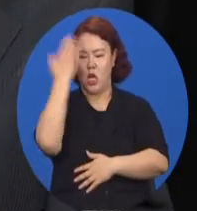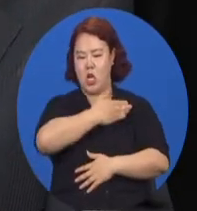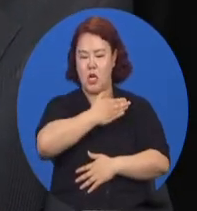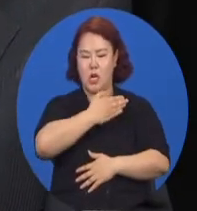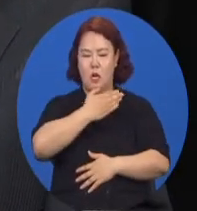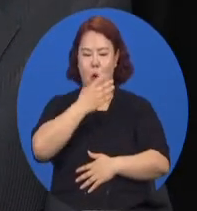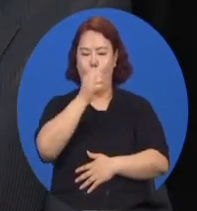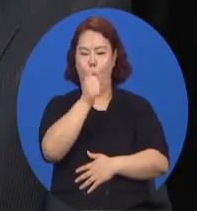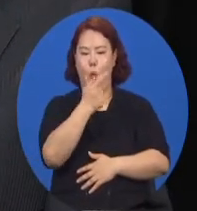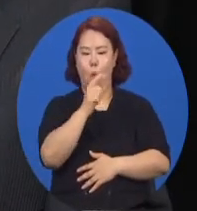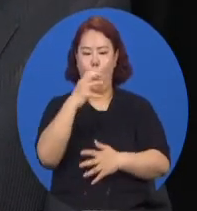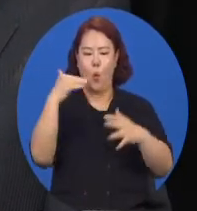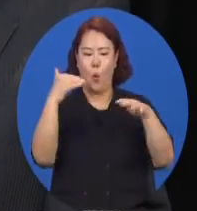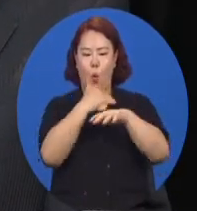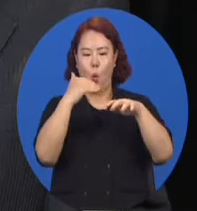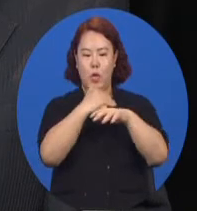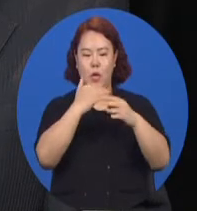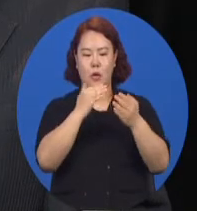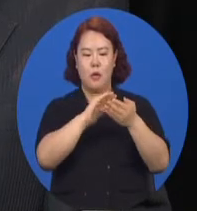정화를 해주마.